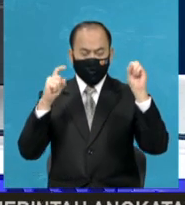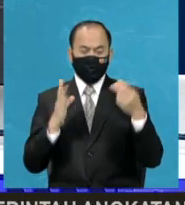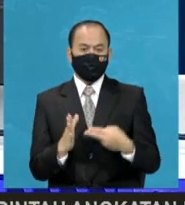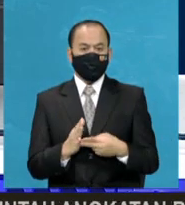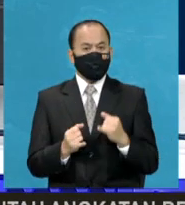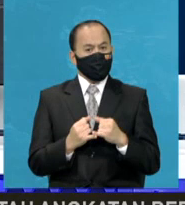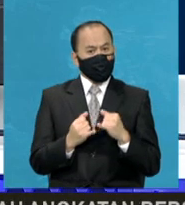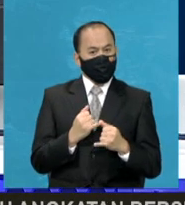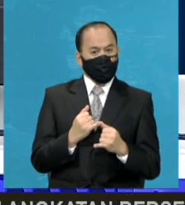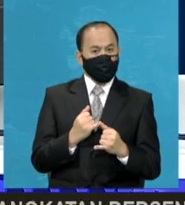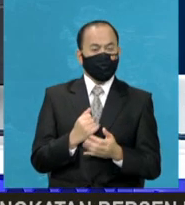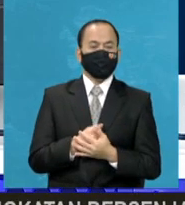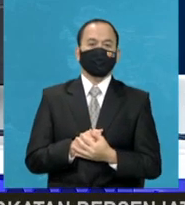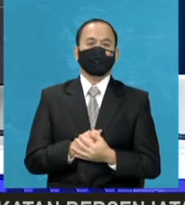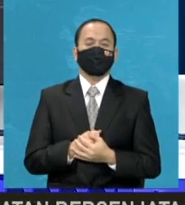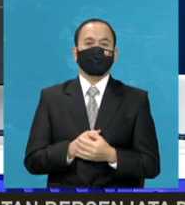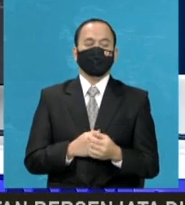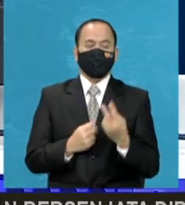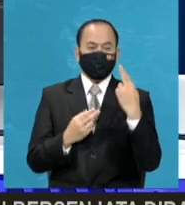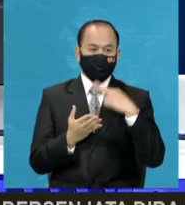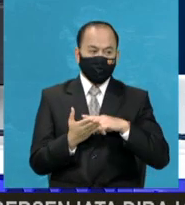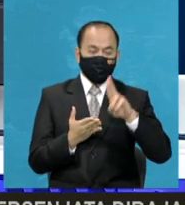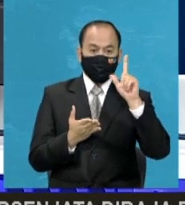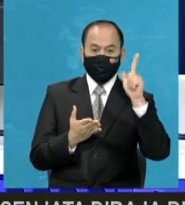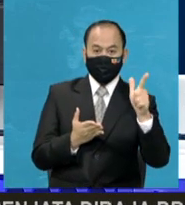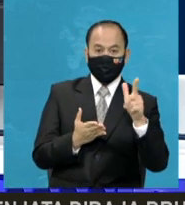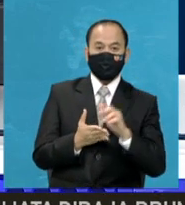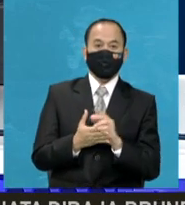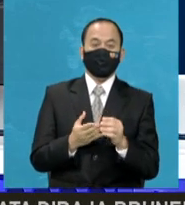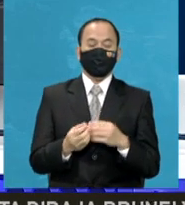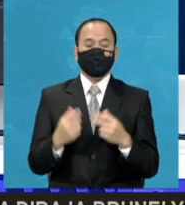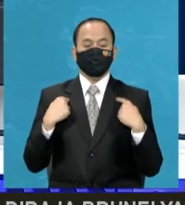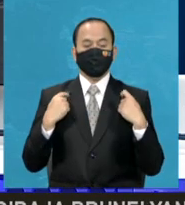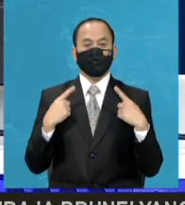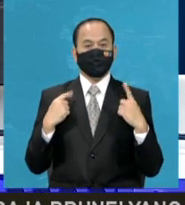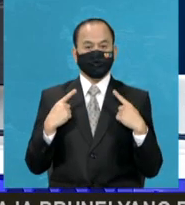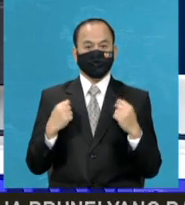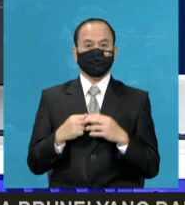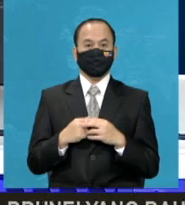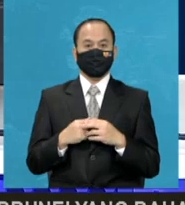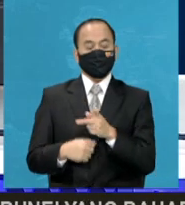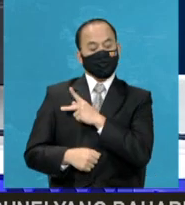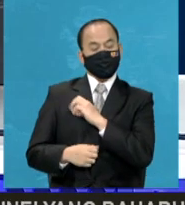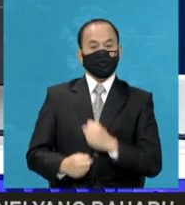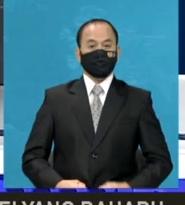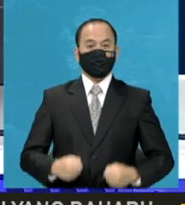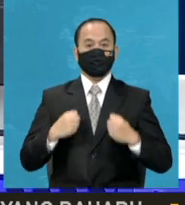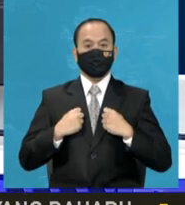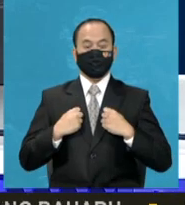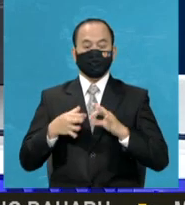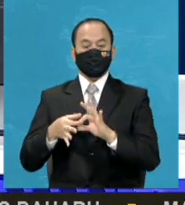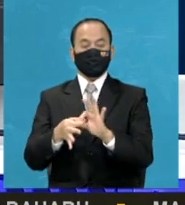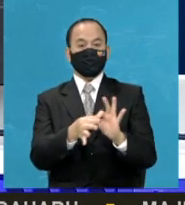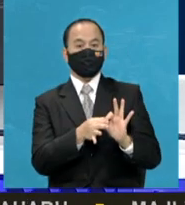yang direalisasikan melalui kerjasama dengan pihak sektor swasta menurun Menteri Kesehatan kolaborasi